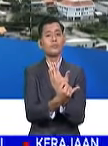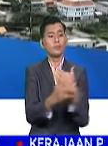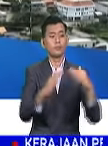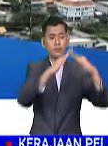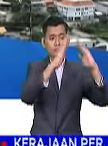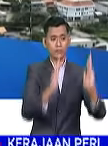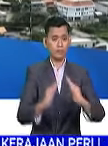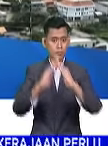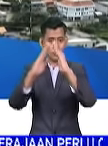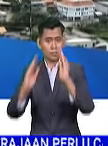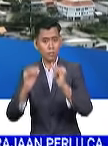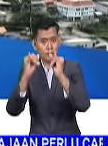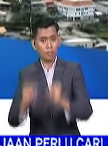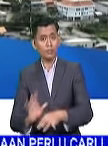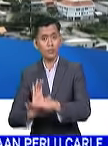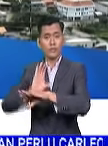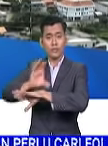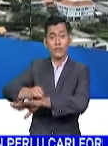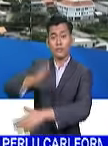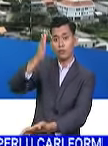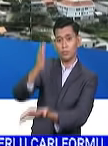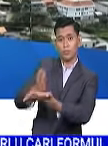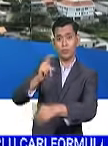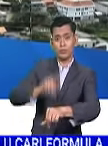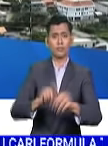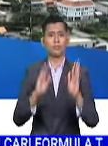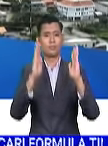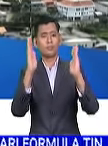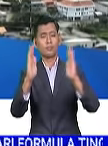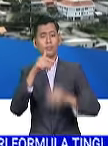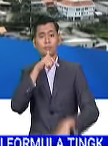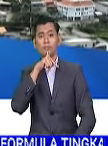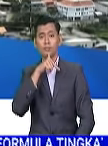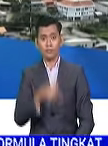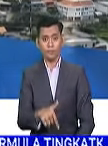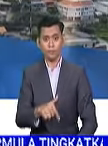lain-lain terpaksa dihentikan dalam tempoh yang agak lama.